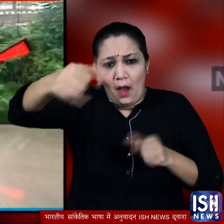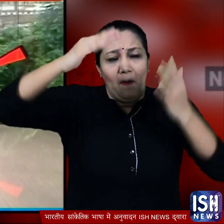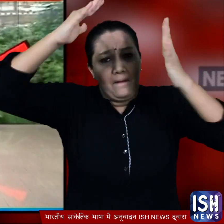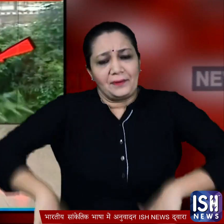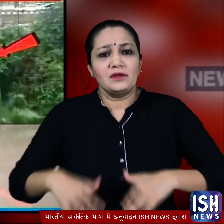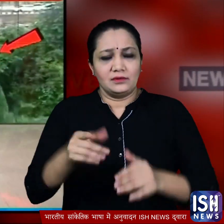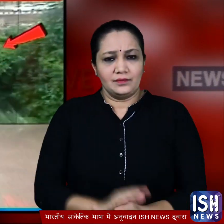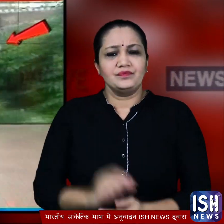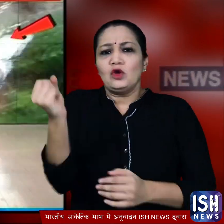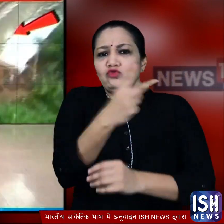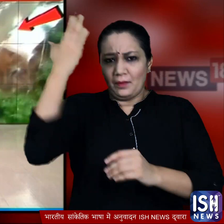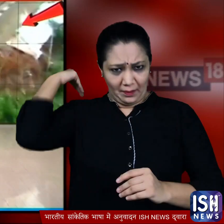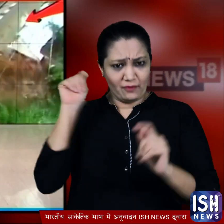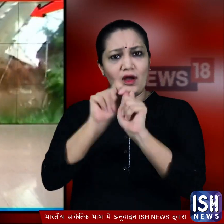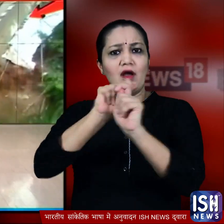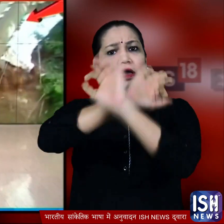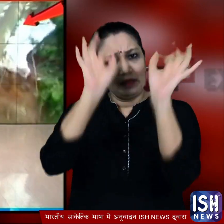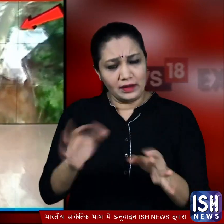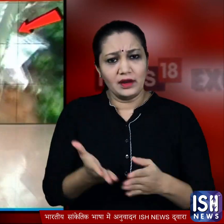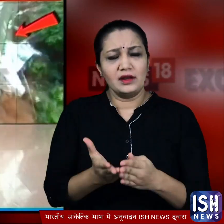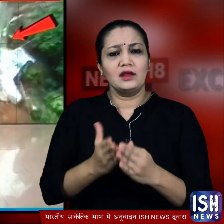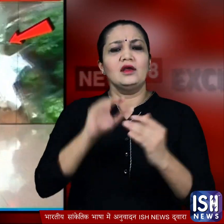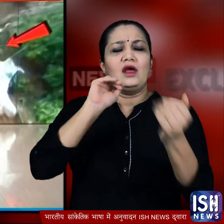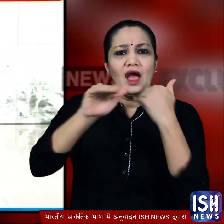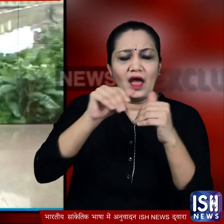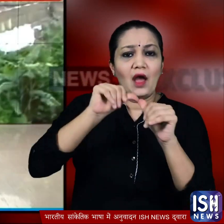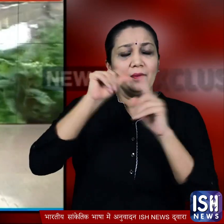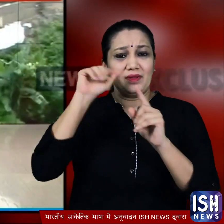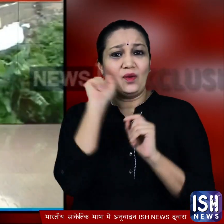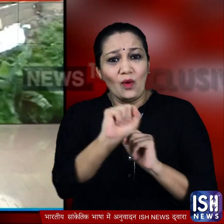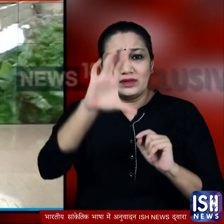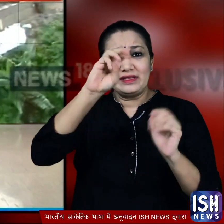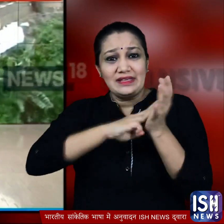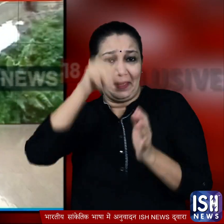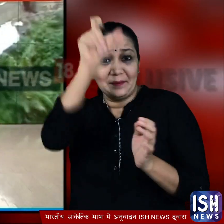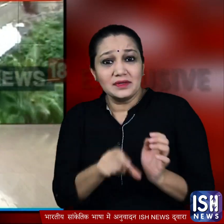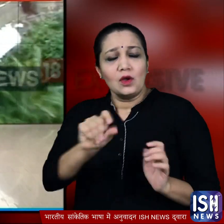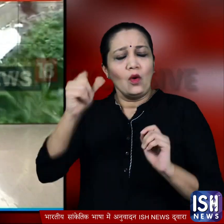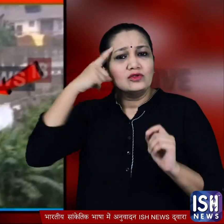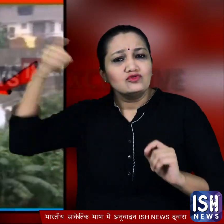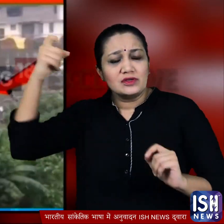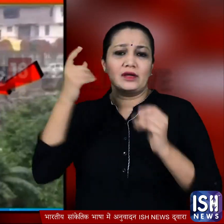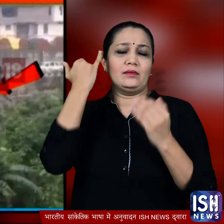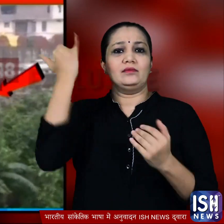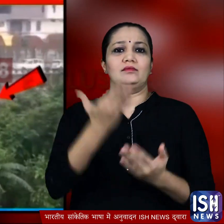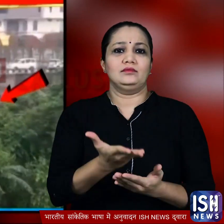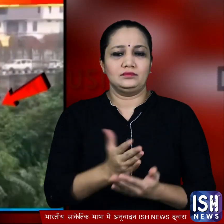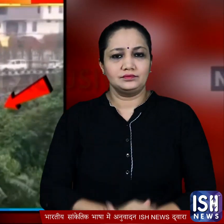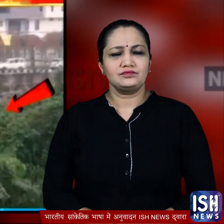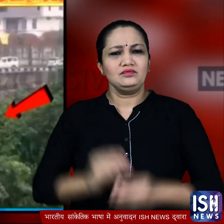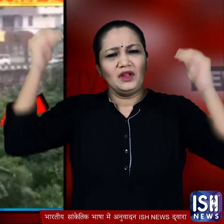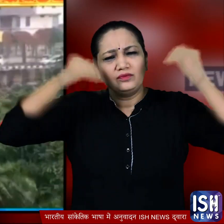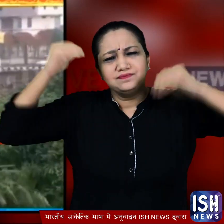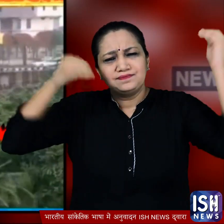गया। 2 महीने पहले ही बनकर तैयार हुआ यह हाईवे अरुणाचल के मुख्यमंत्री पेमा खांडू का ड्रीम प्रोजेक्ट था, जो